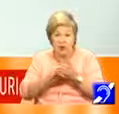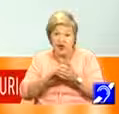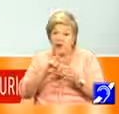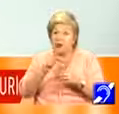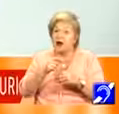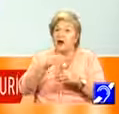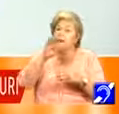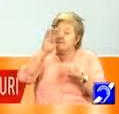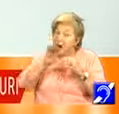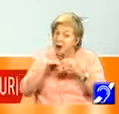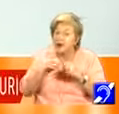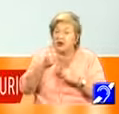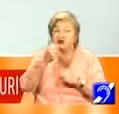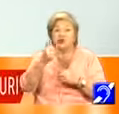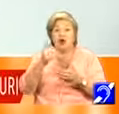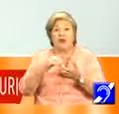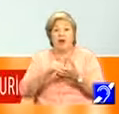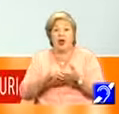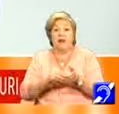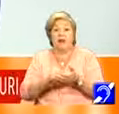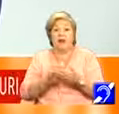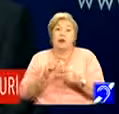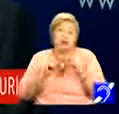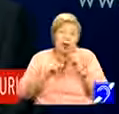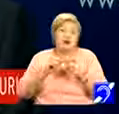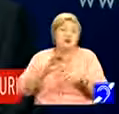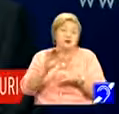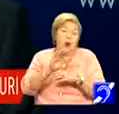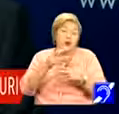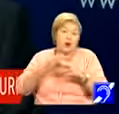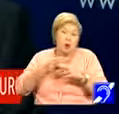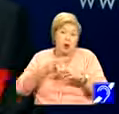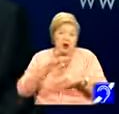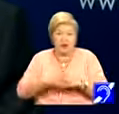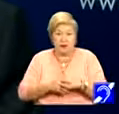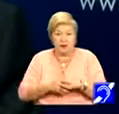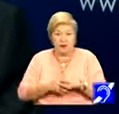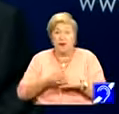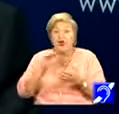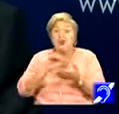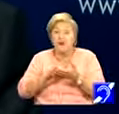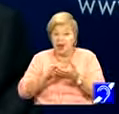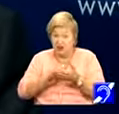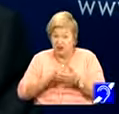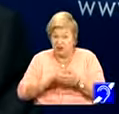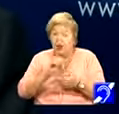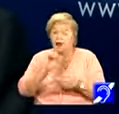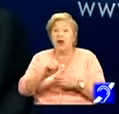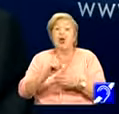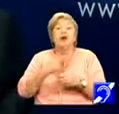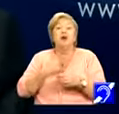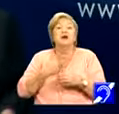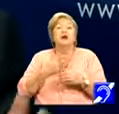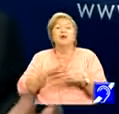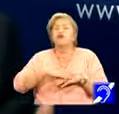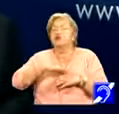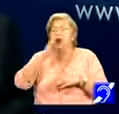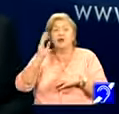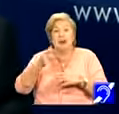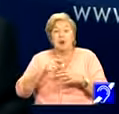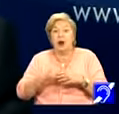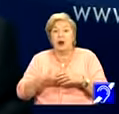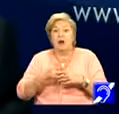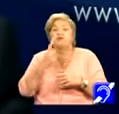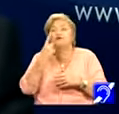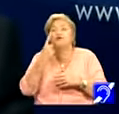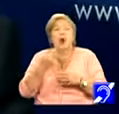mică de 6 cazuri la 1000 de locuitori. E nevoie de un minim de predictibilitate. Avem două